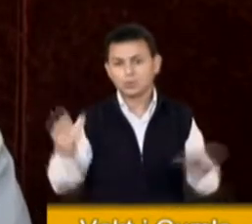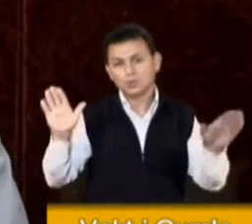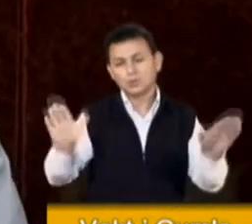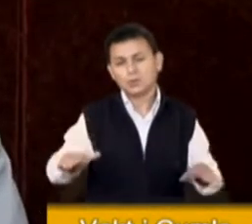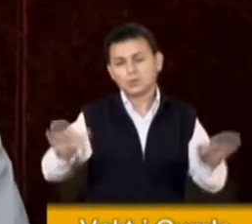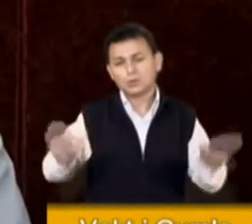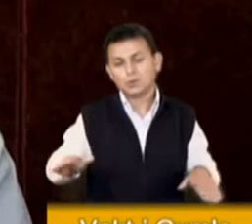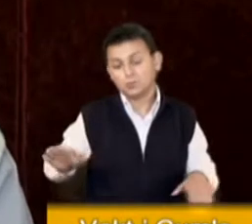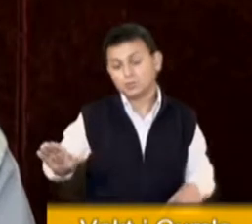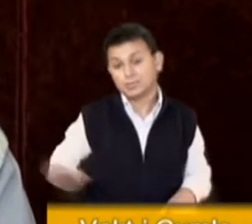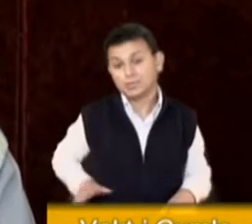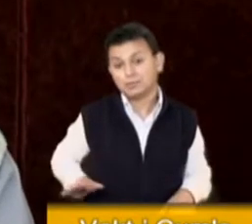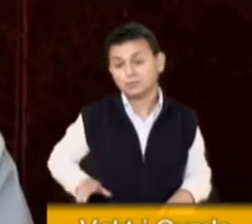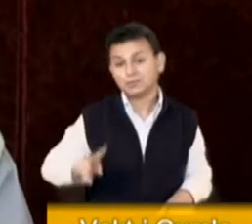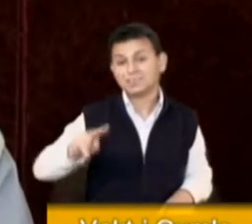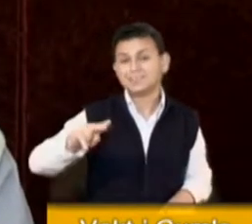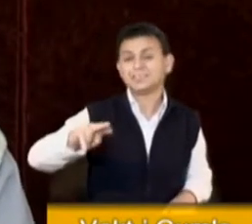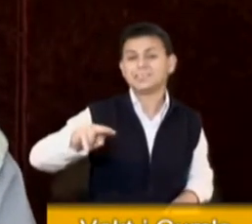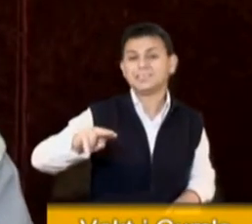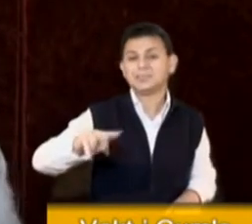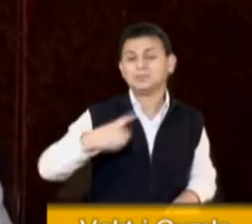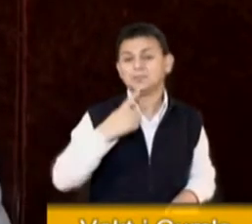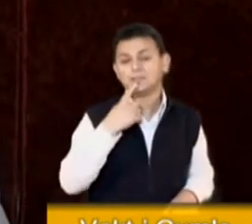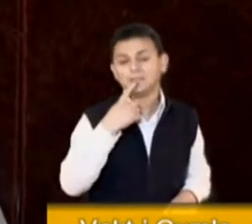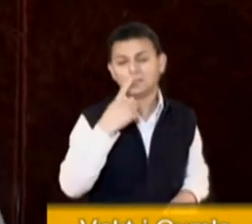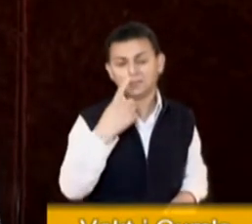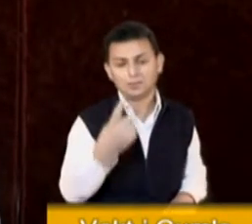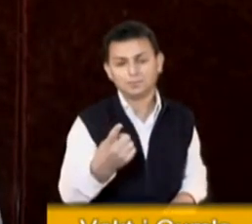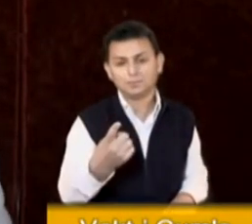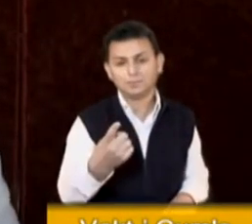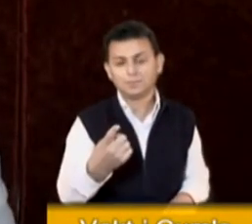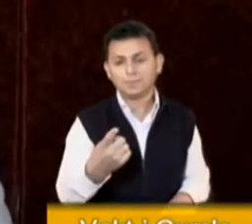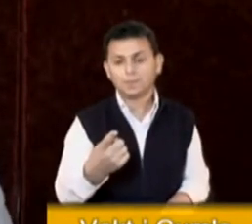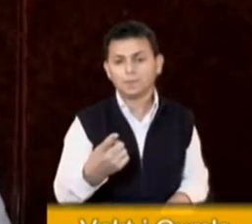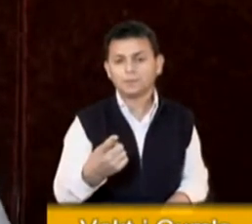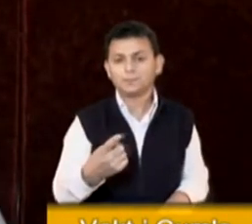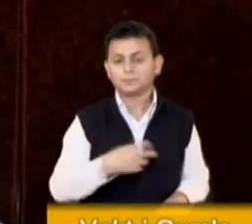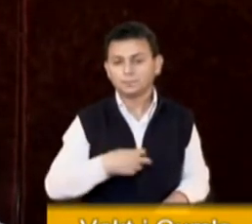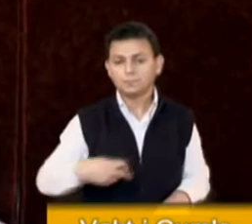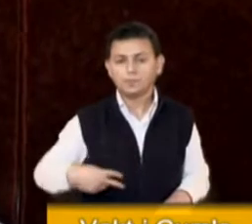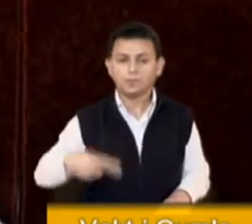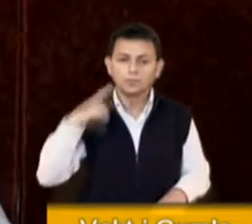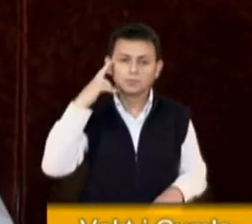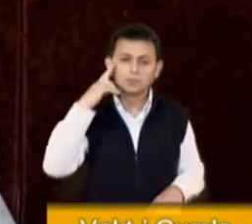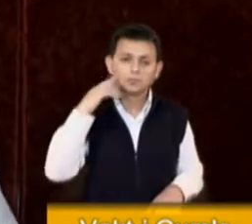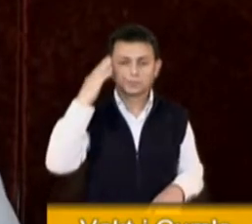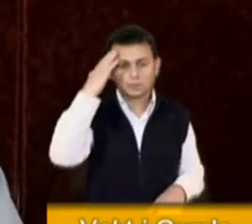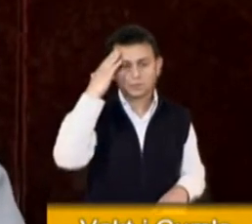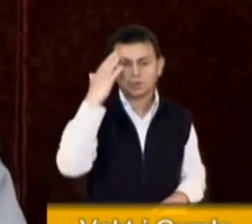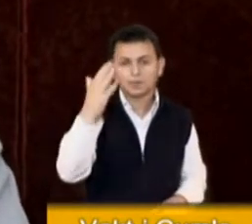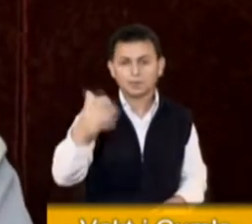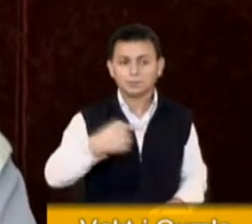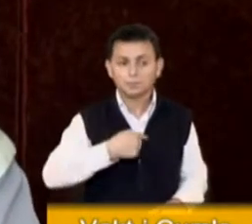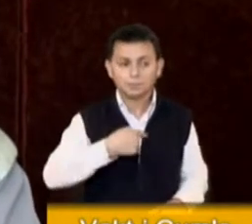diye öyle benzetiyordu muhterem müminler. Kuş yavrusu gibiydik biz. Efendimiz Aleyhisselatü Vesselam